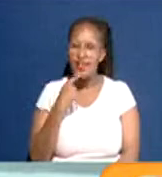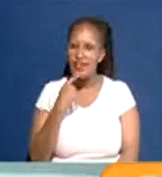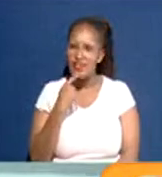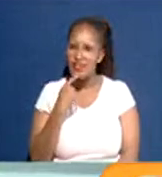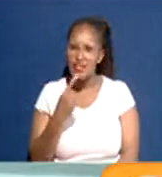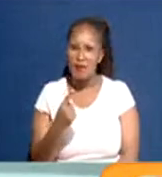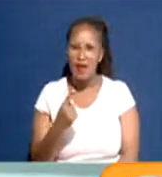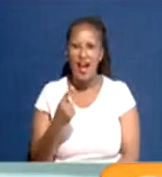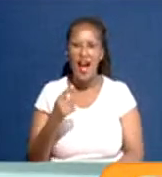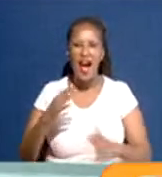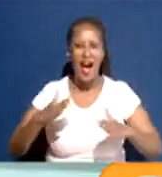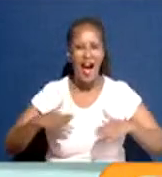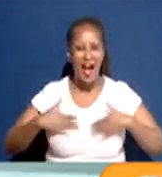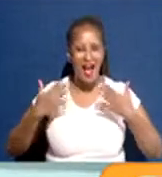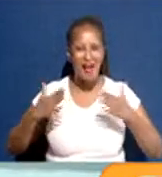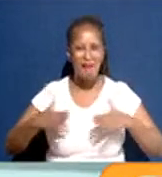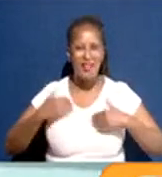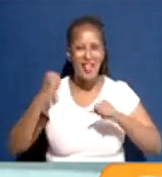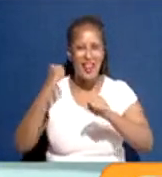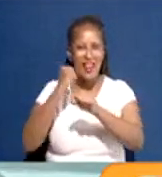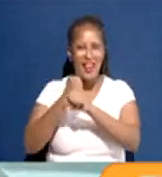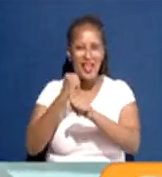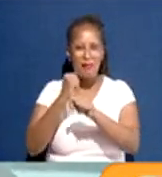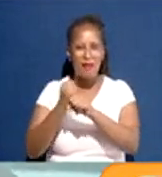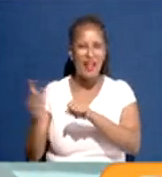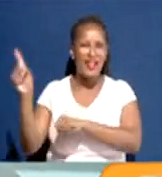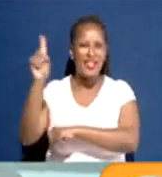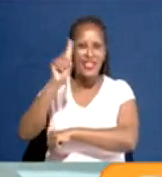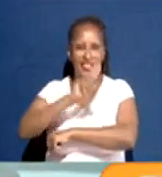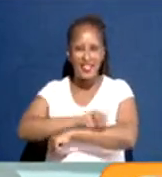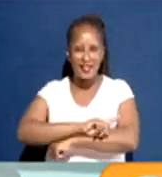nikisema Happy Labor Day.